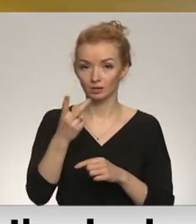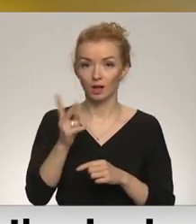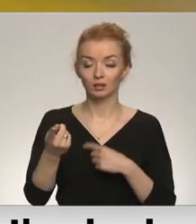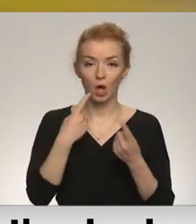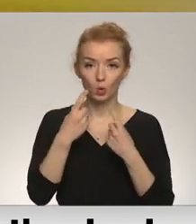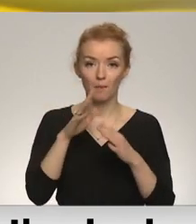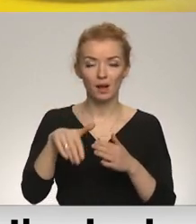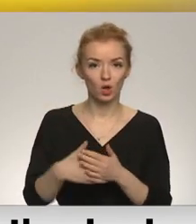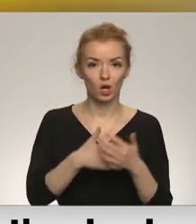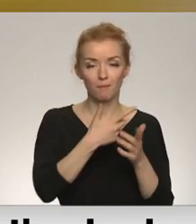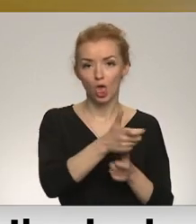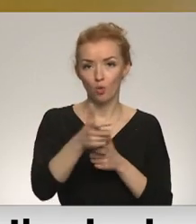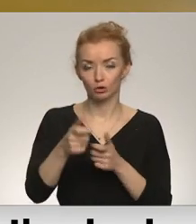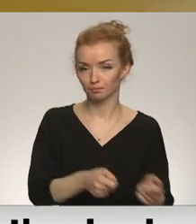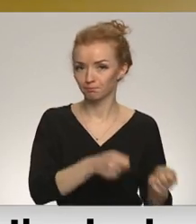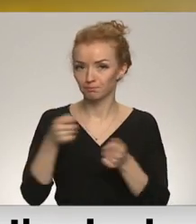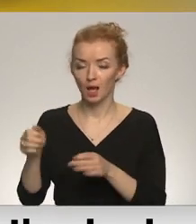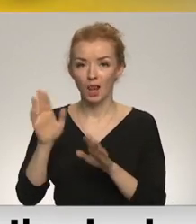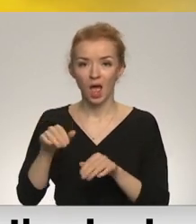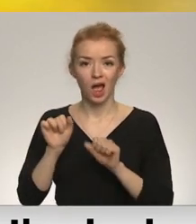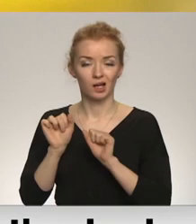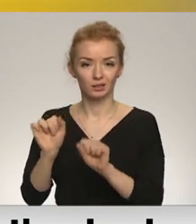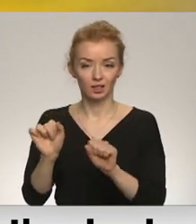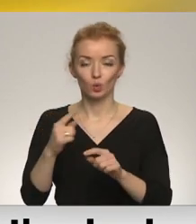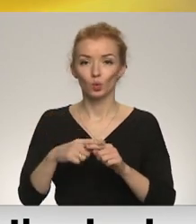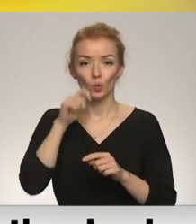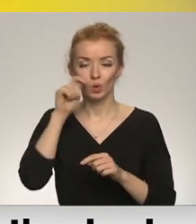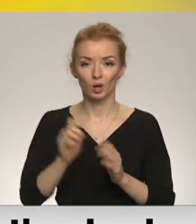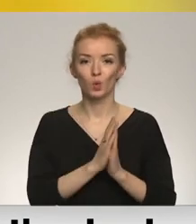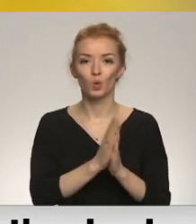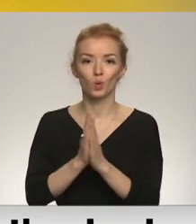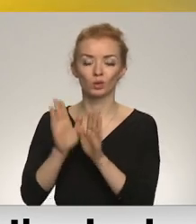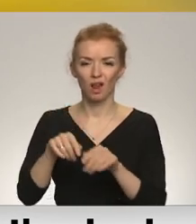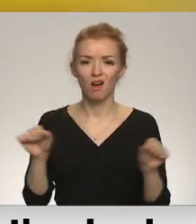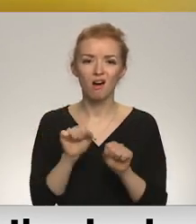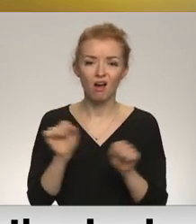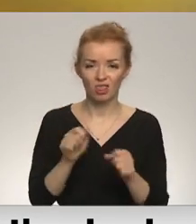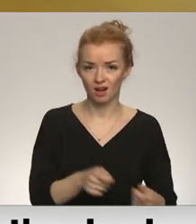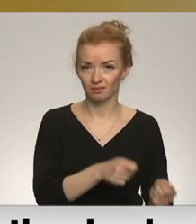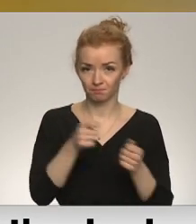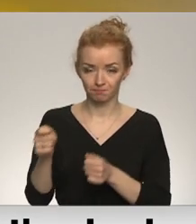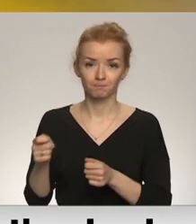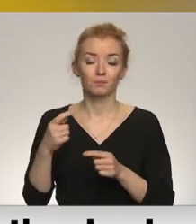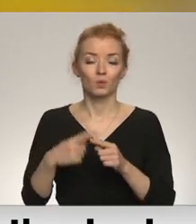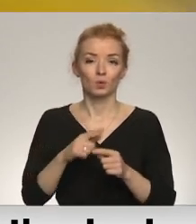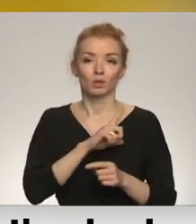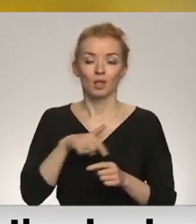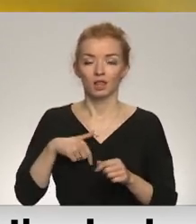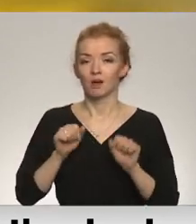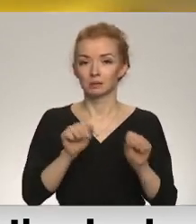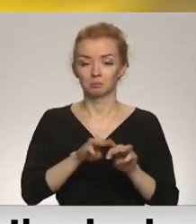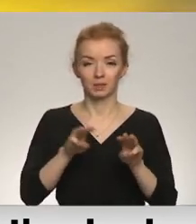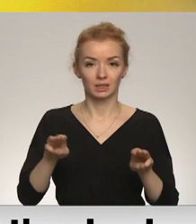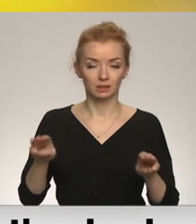ieroču piegādēm, kas palīdzētu Ukrainai aizsargāties. Ukrainas lūgums, lai šī palīdzība ātrāk pienāktu, ir saņemts arī Latvijas